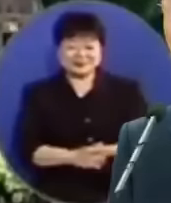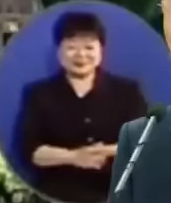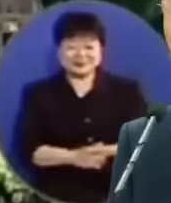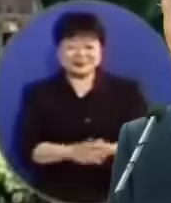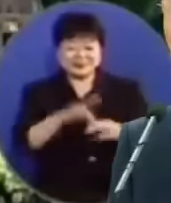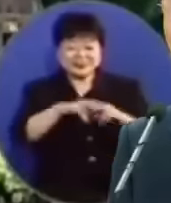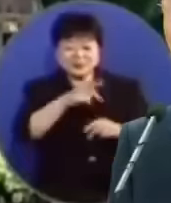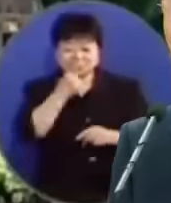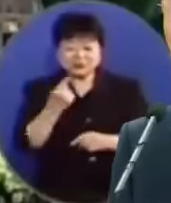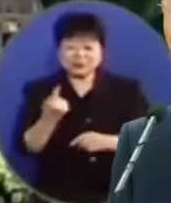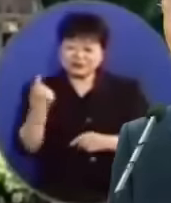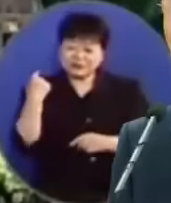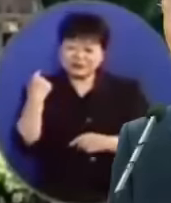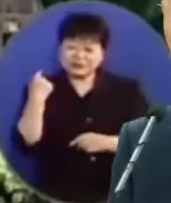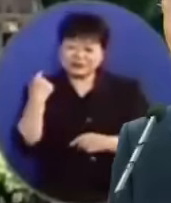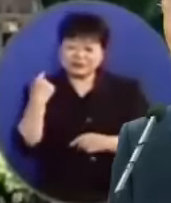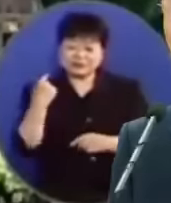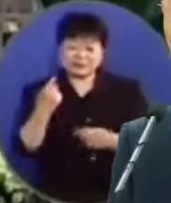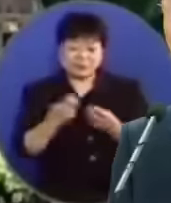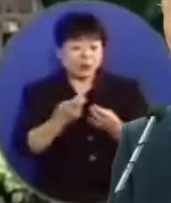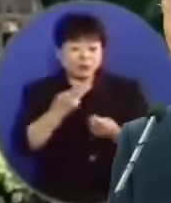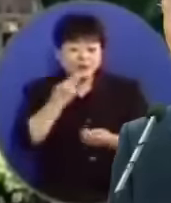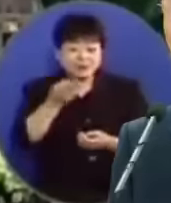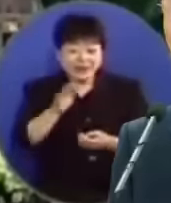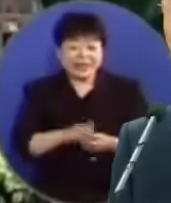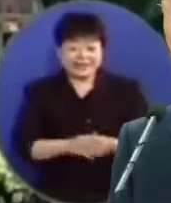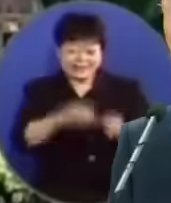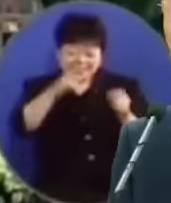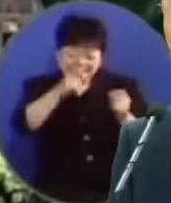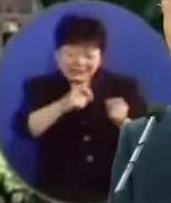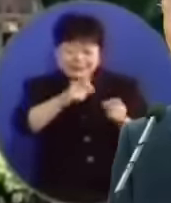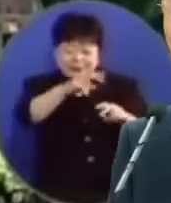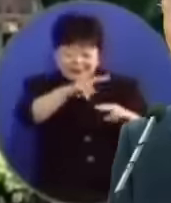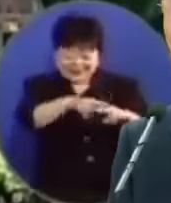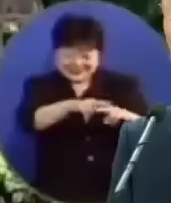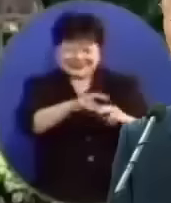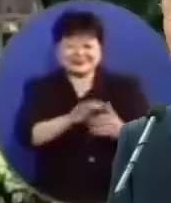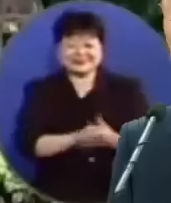자리가 모자라서 뒷자리에 앉는 것 어찌할 도리가 없습니다.